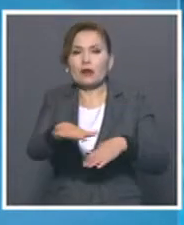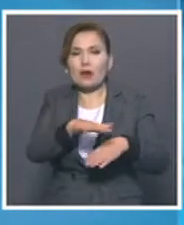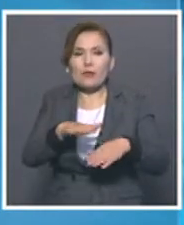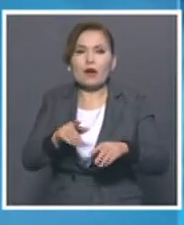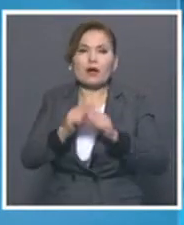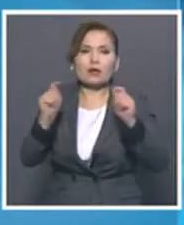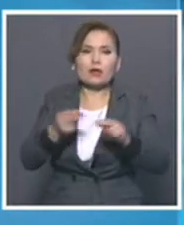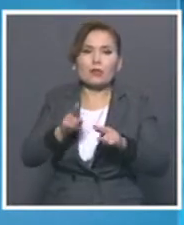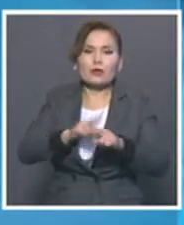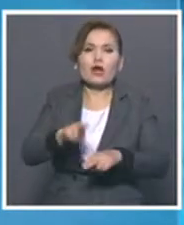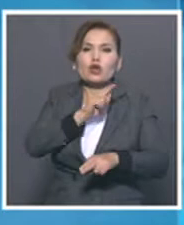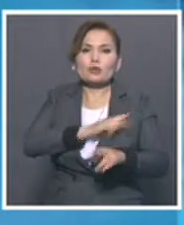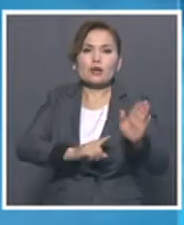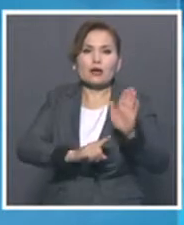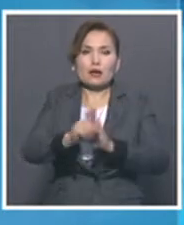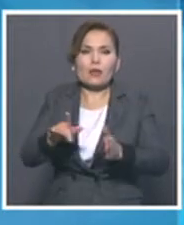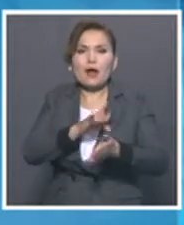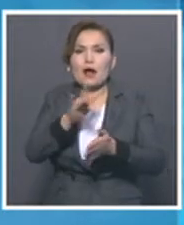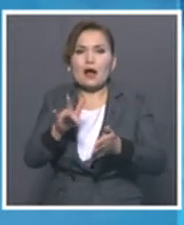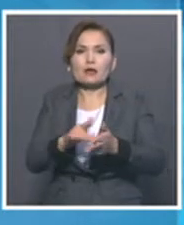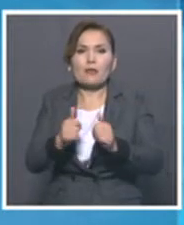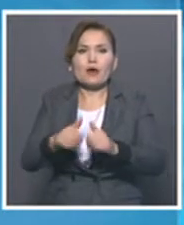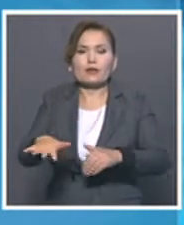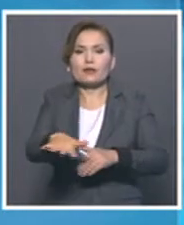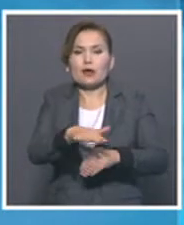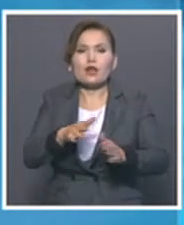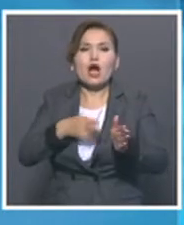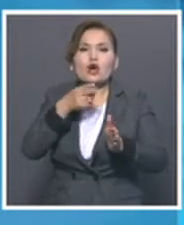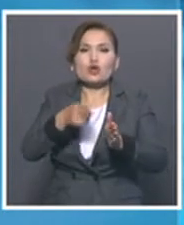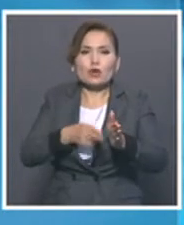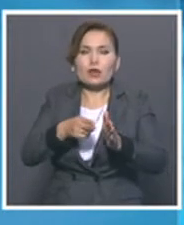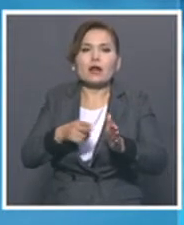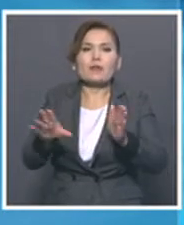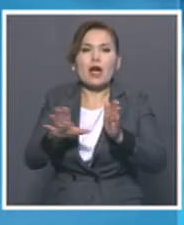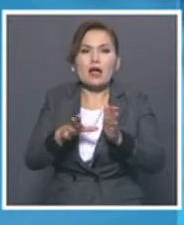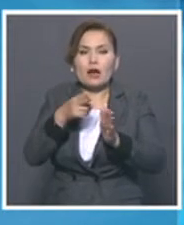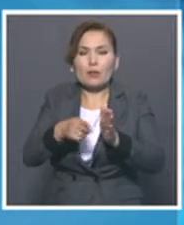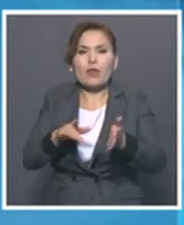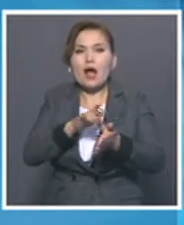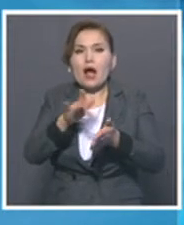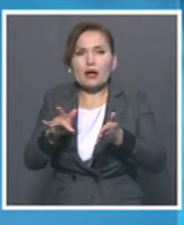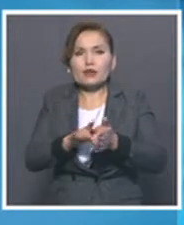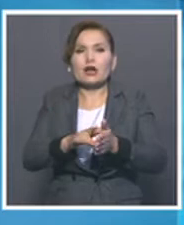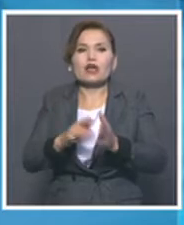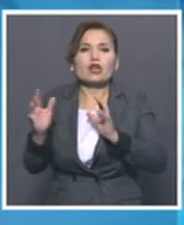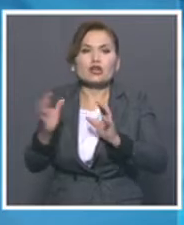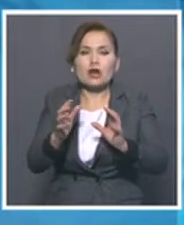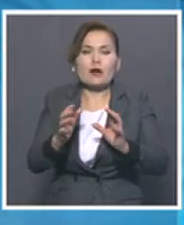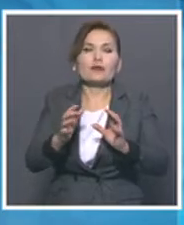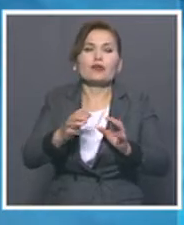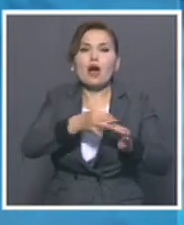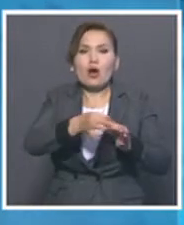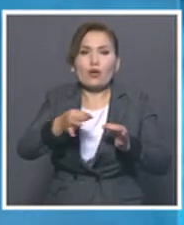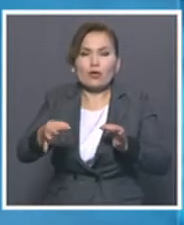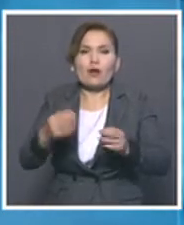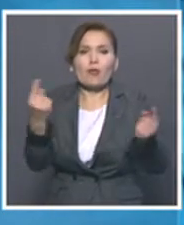қорықтар, резерваттар жұмысқа кіріседі. Қала маңындағы жолаушылар пойызы, электр пойыздары, қалааралық және шағын автобус бустардың қозғалысына да